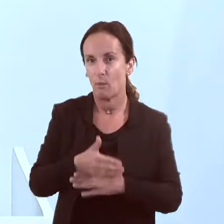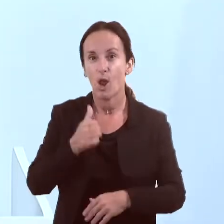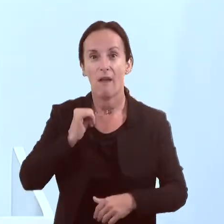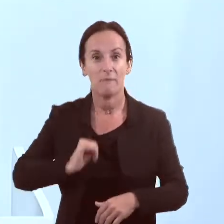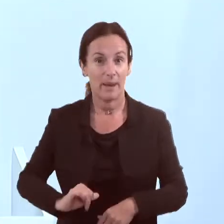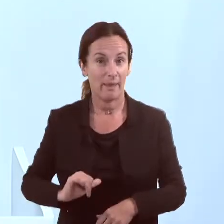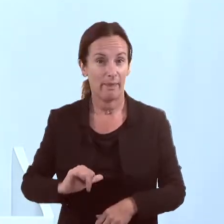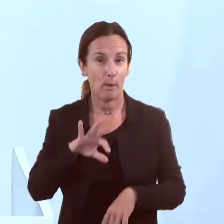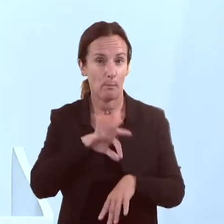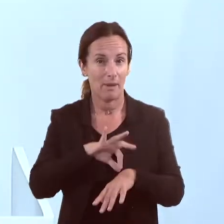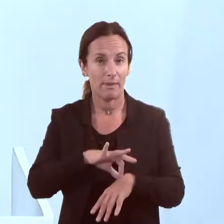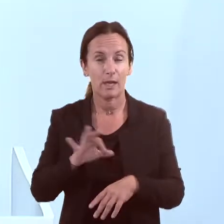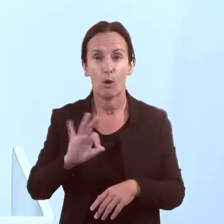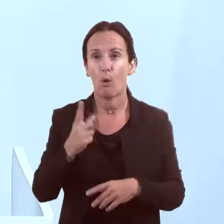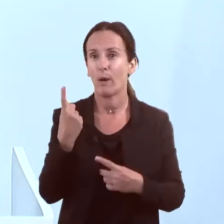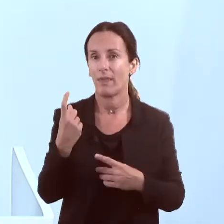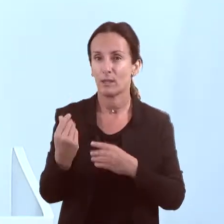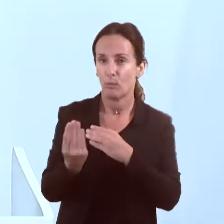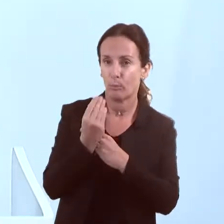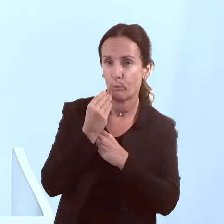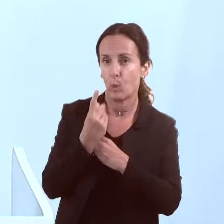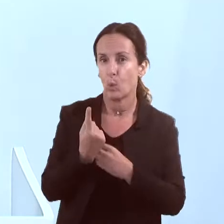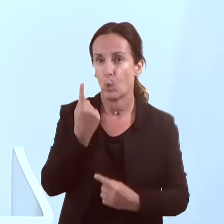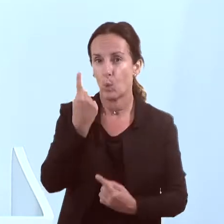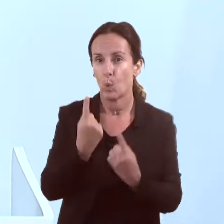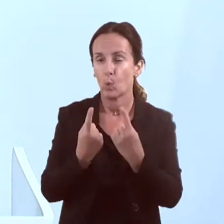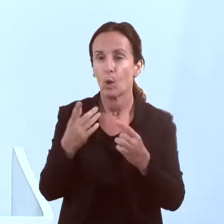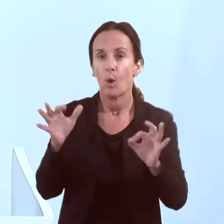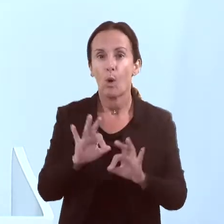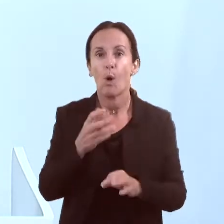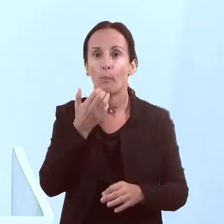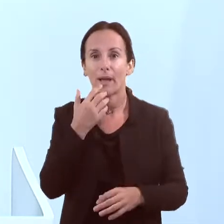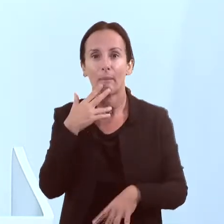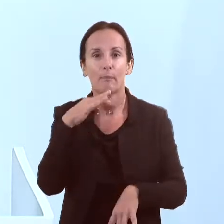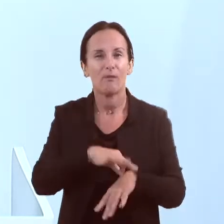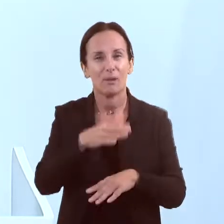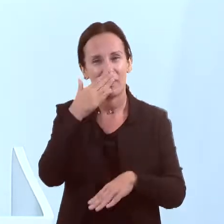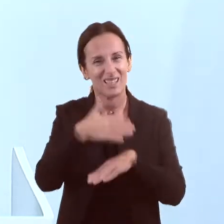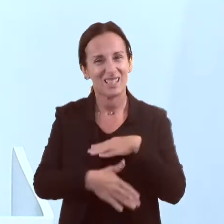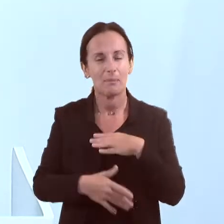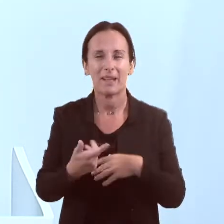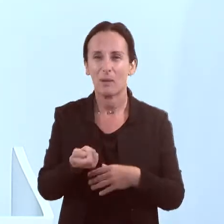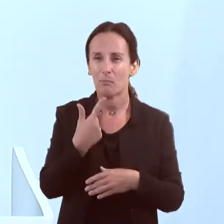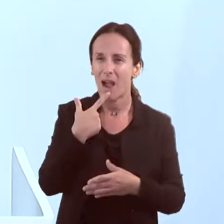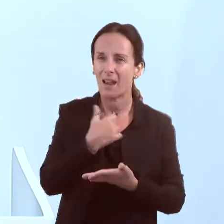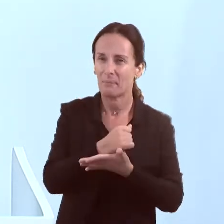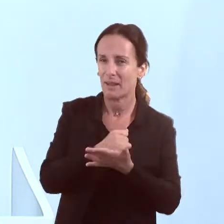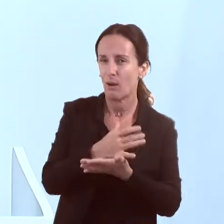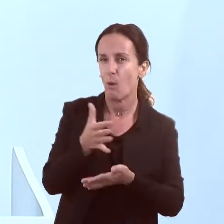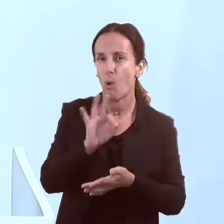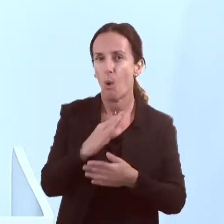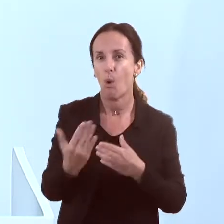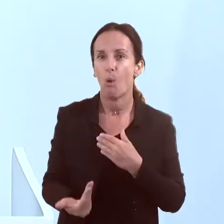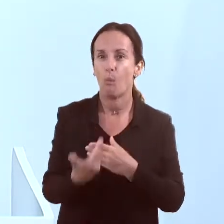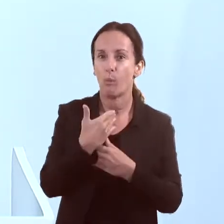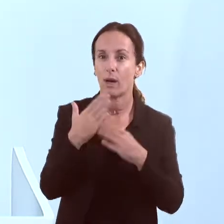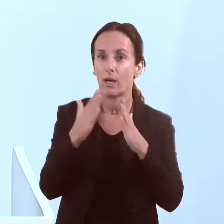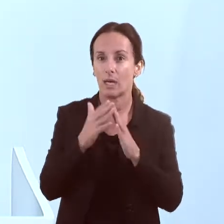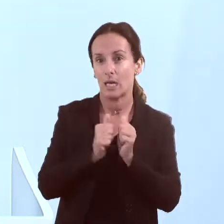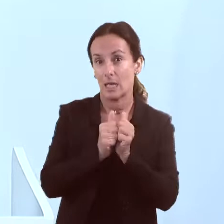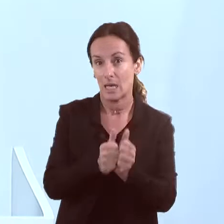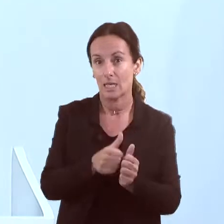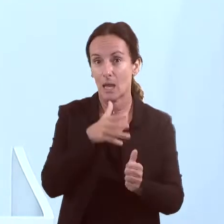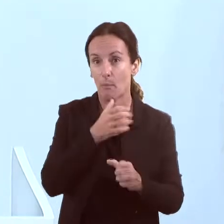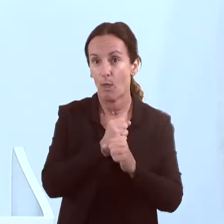la necessitat d'una prestació econòmica puntual o un tractament d'una malaltia crònica o un acompanyament a casa, si hi ha dependència,